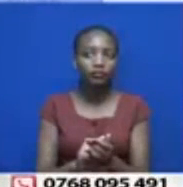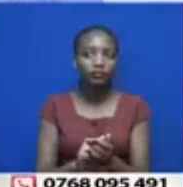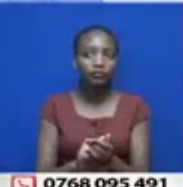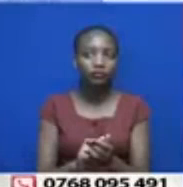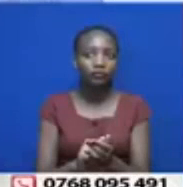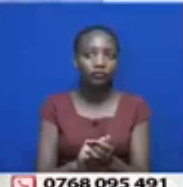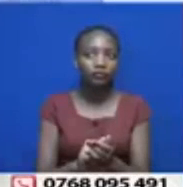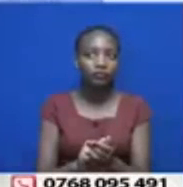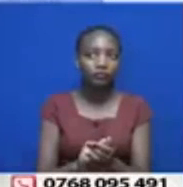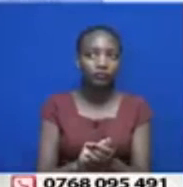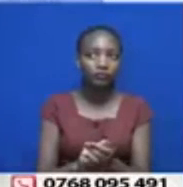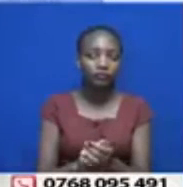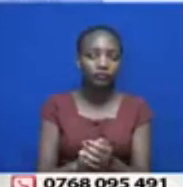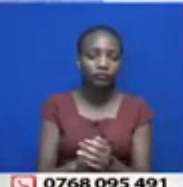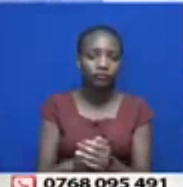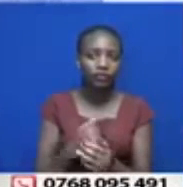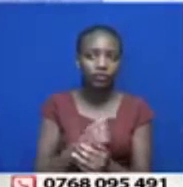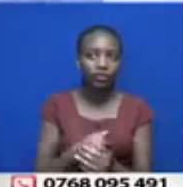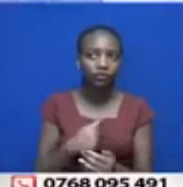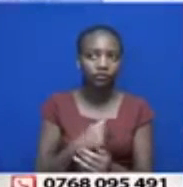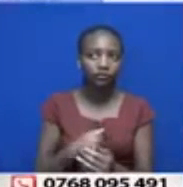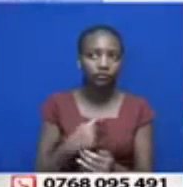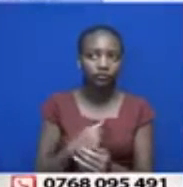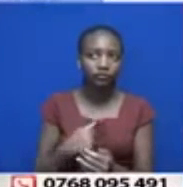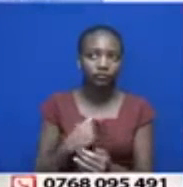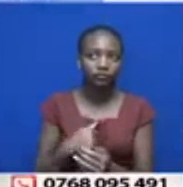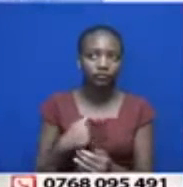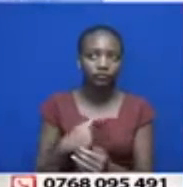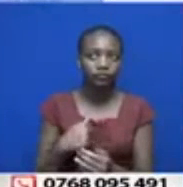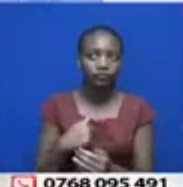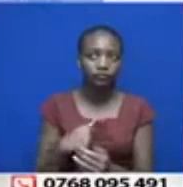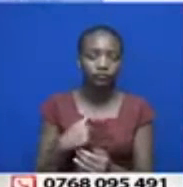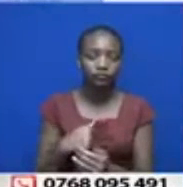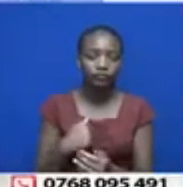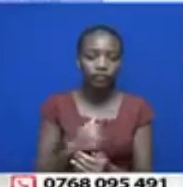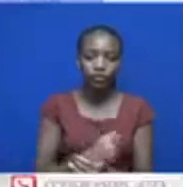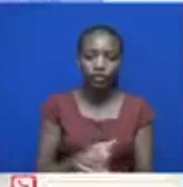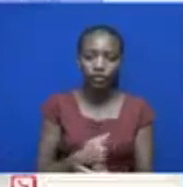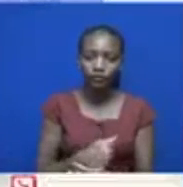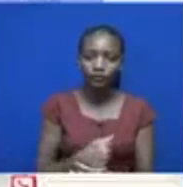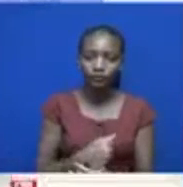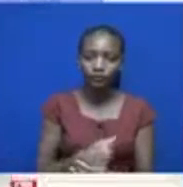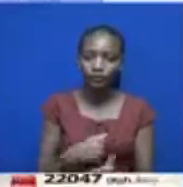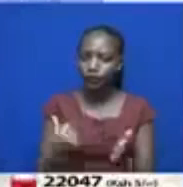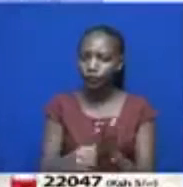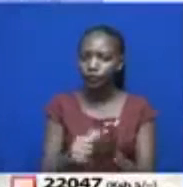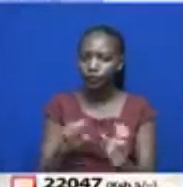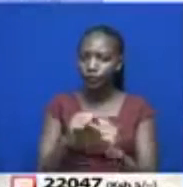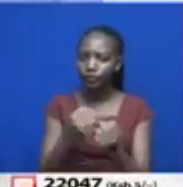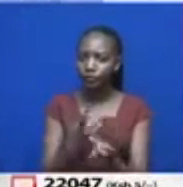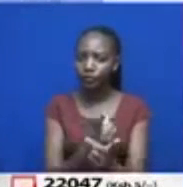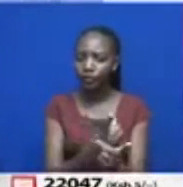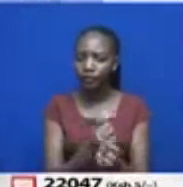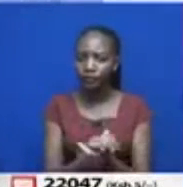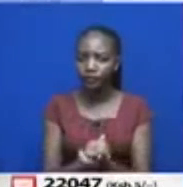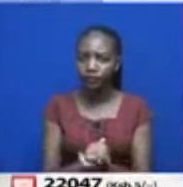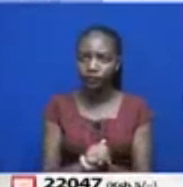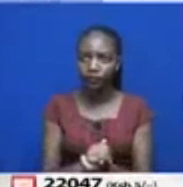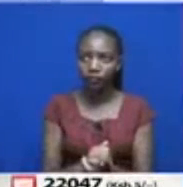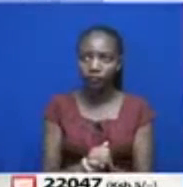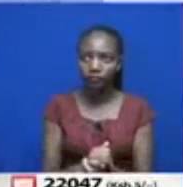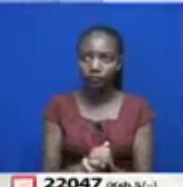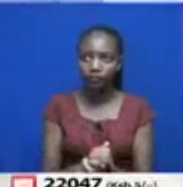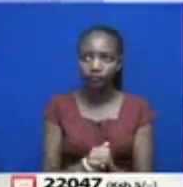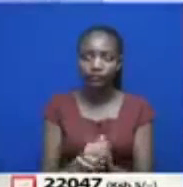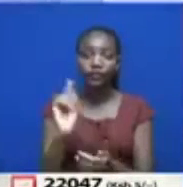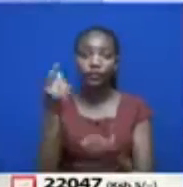yupo Ambani. Aha, kidogo tu mitambo hapa inaleta mushkili. Haya, mmoja anasema kwa hali ya usalama katika eneo